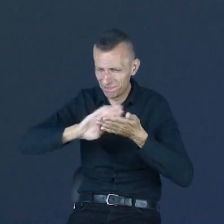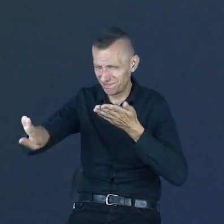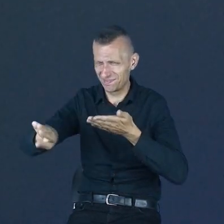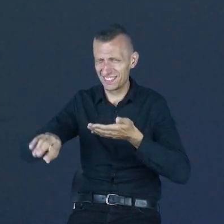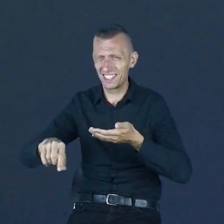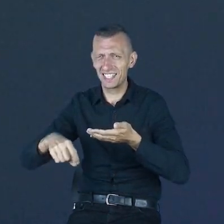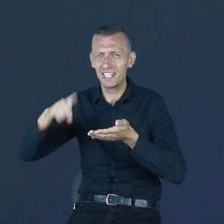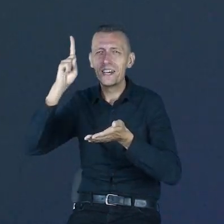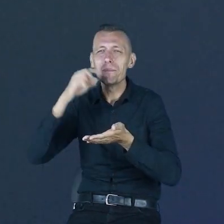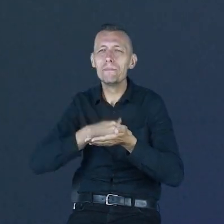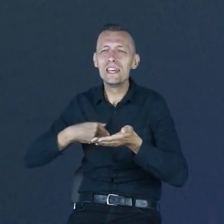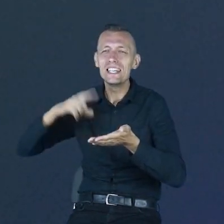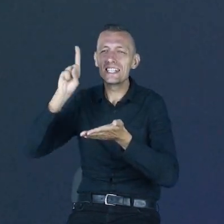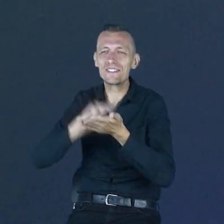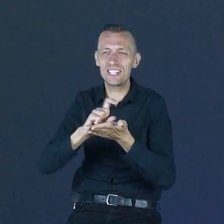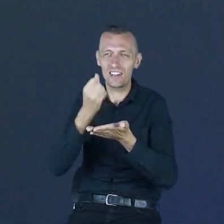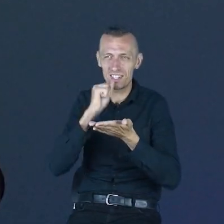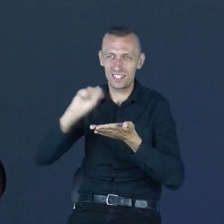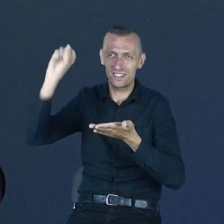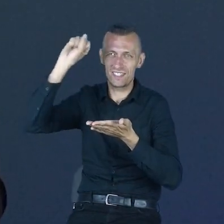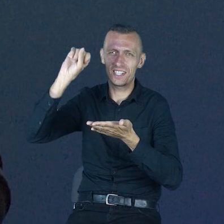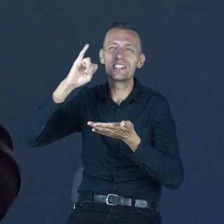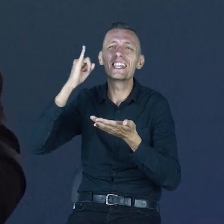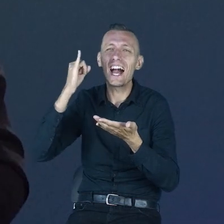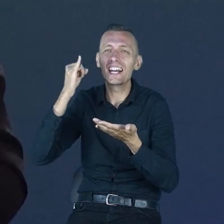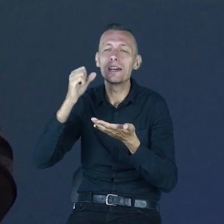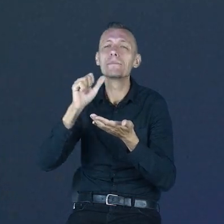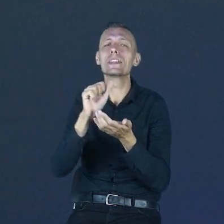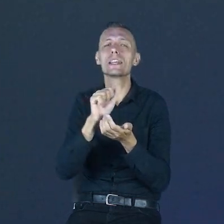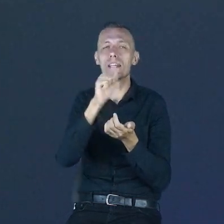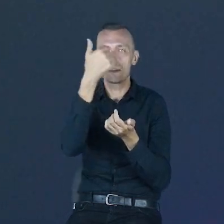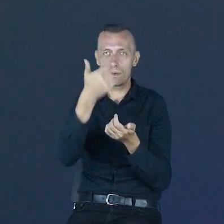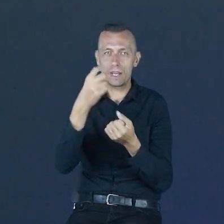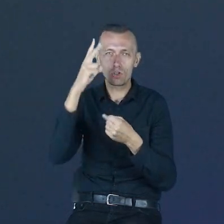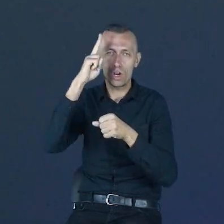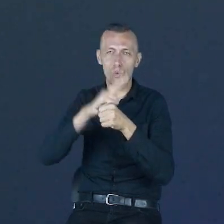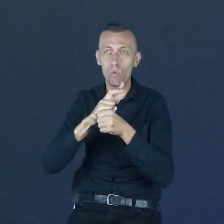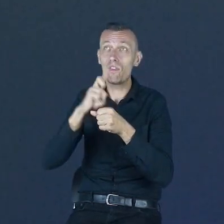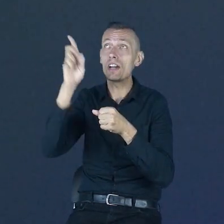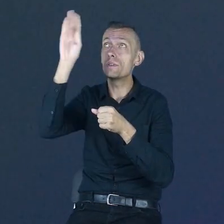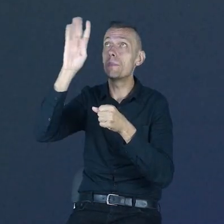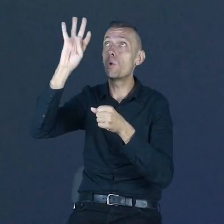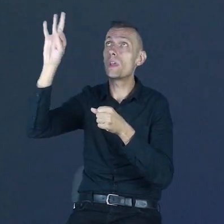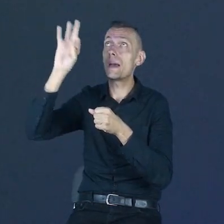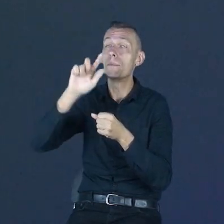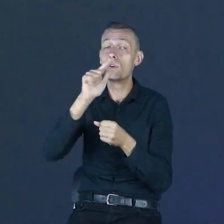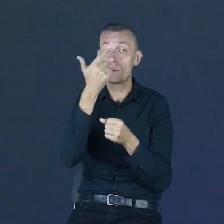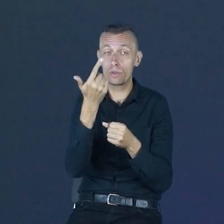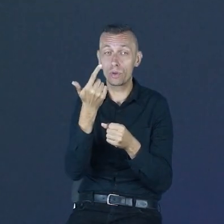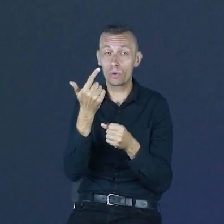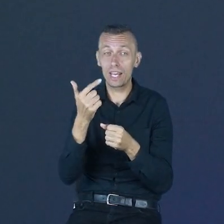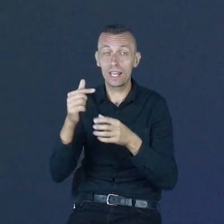sposoby. Znaczy w pakiecie. Po pierwsze, ufając Bogu. Po drugie, przyjmując